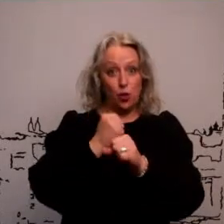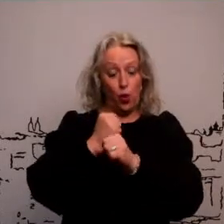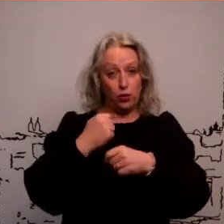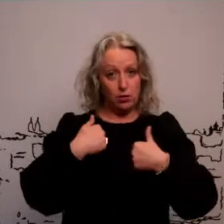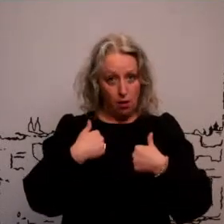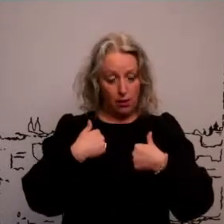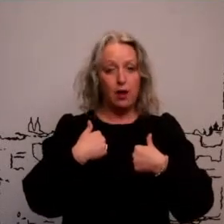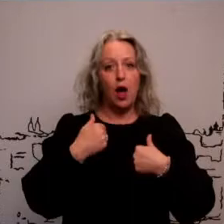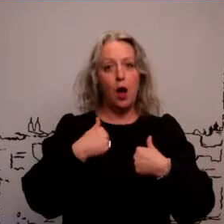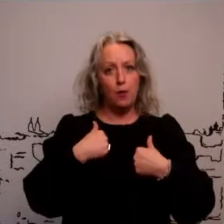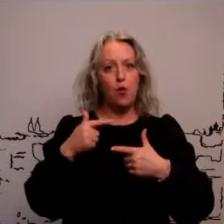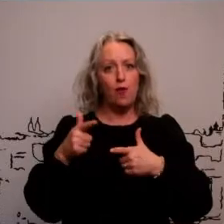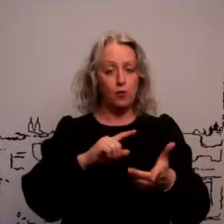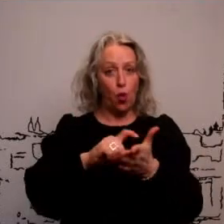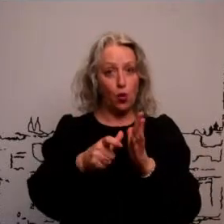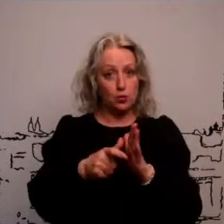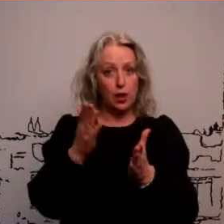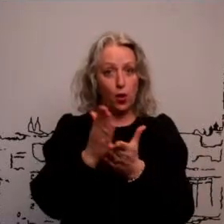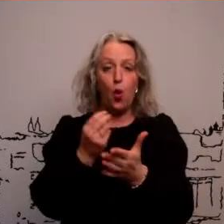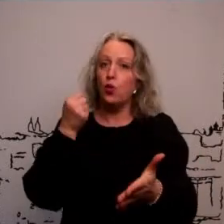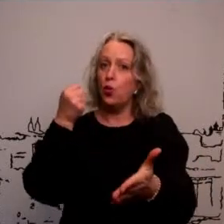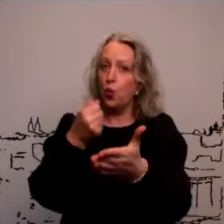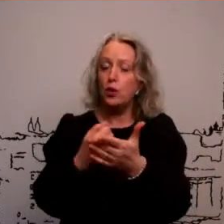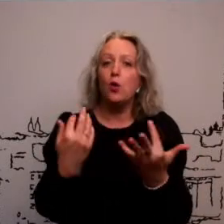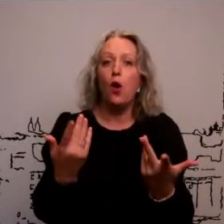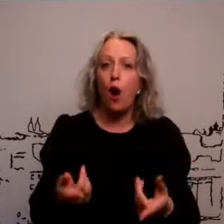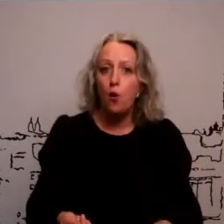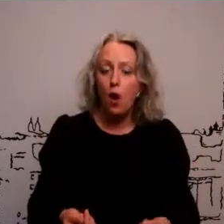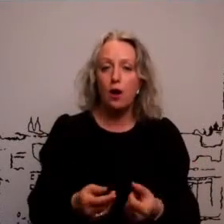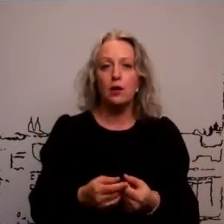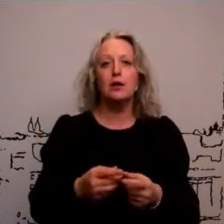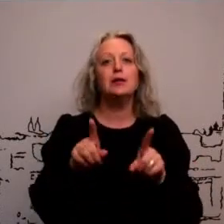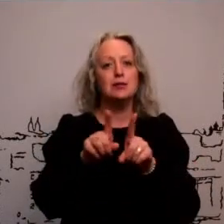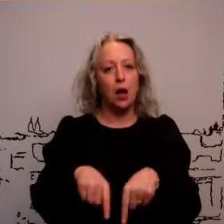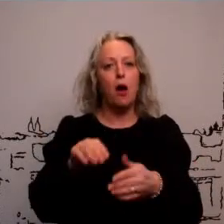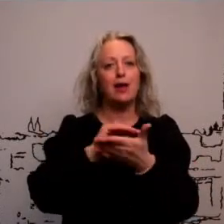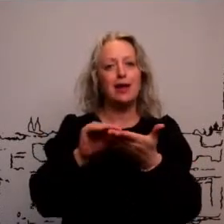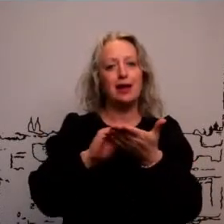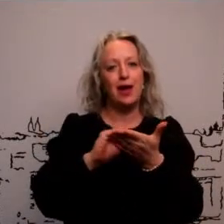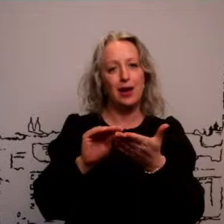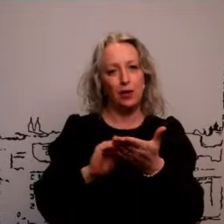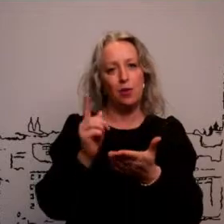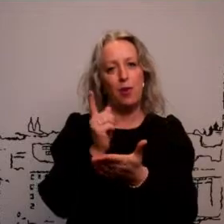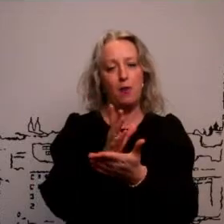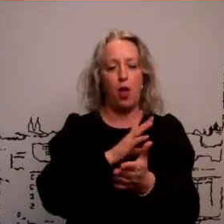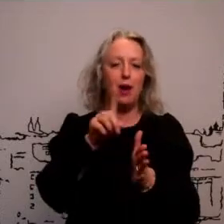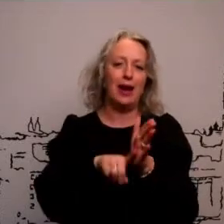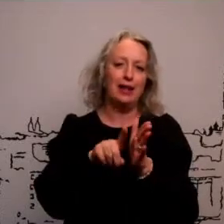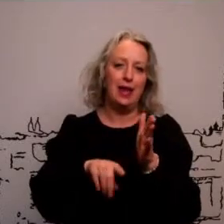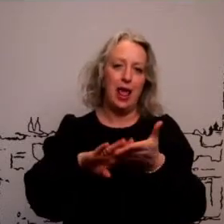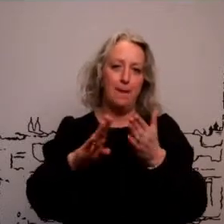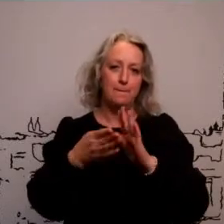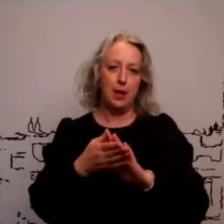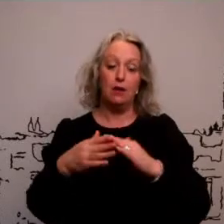mul on olemas see korter nii kauaks, ja, aga see võiks olla kirjalikult. Selliseid kirjalike rendilepinguid,